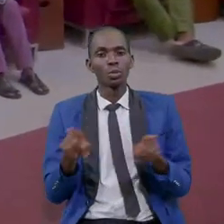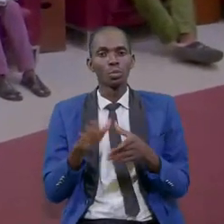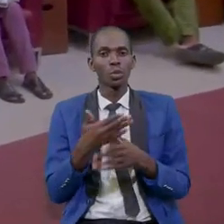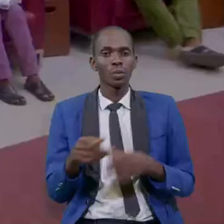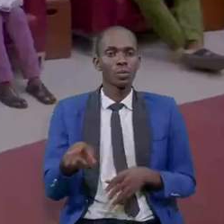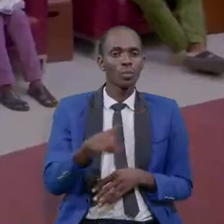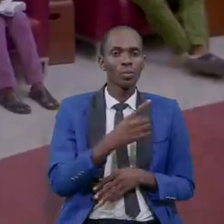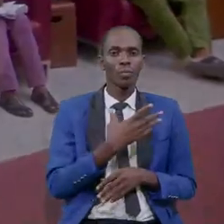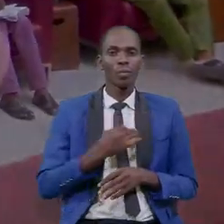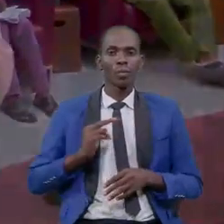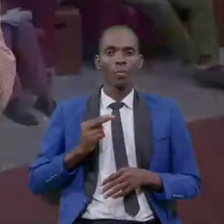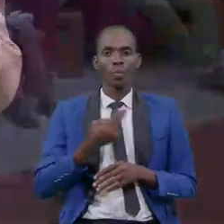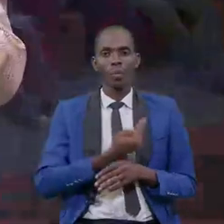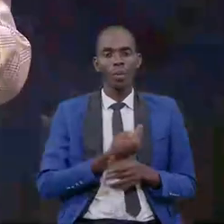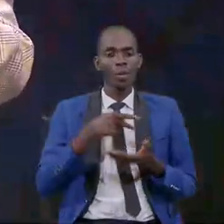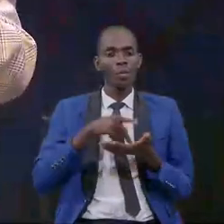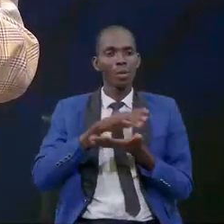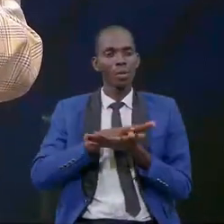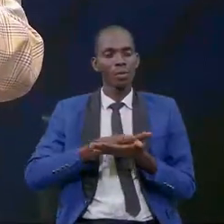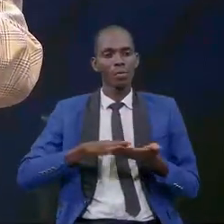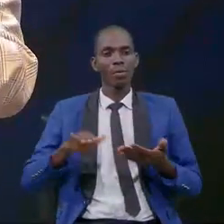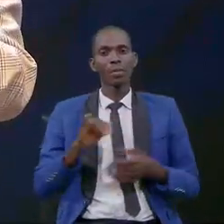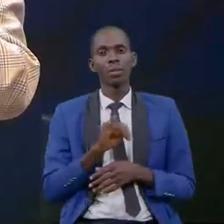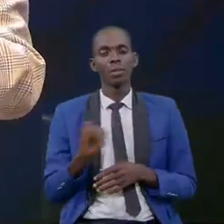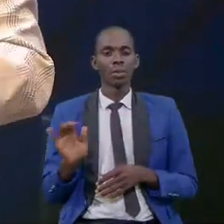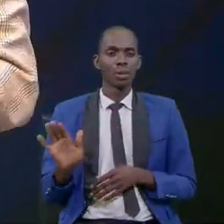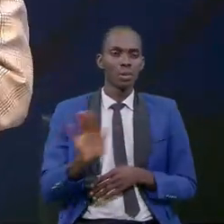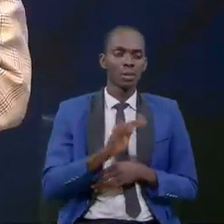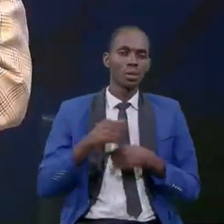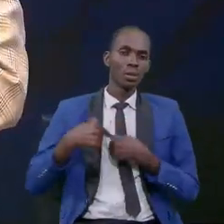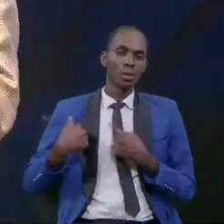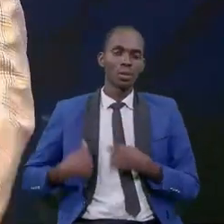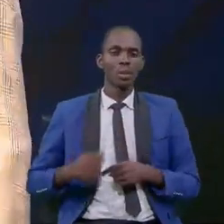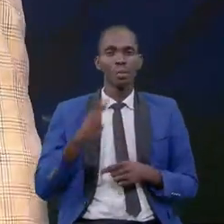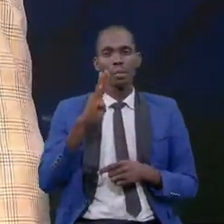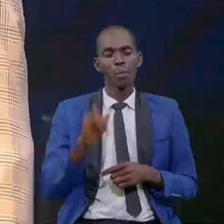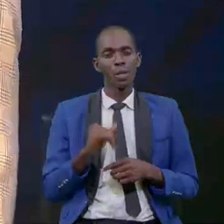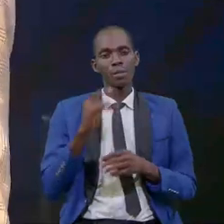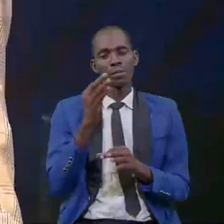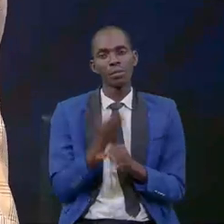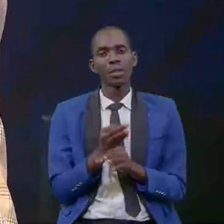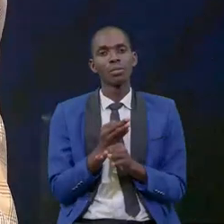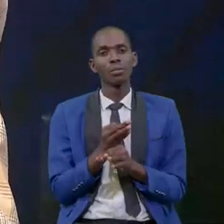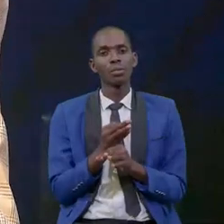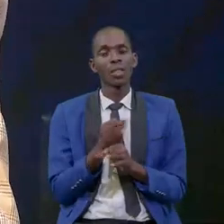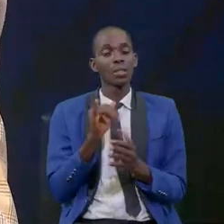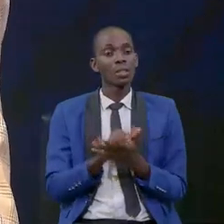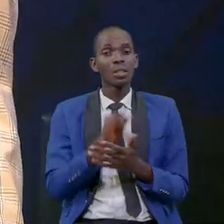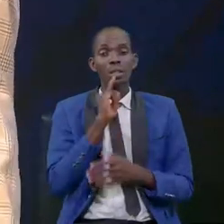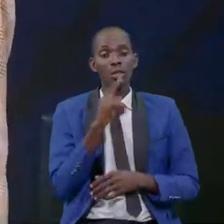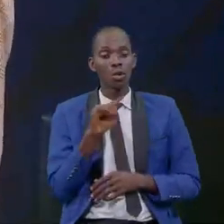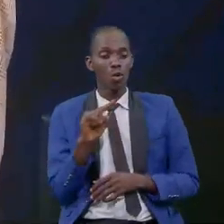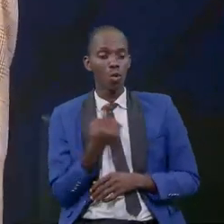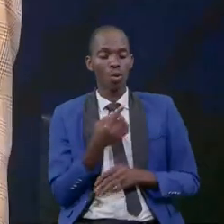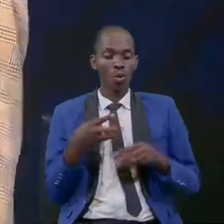Il n'a fait aucune différence entre nous et eux, ayant purifié leur cœur par la foi. Par la foi. C'est